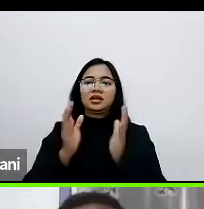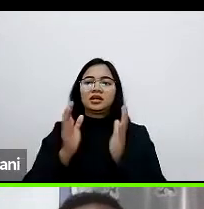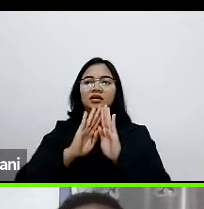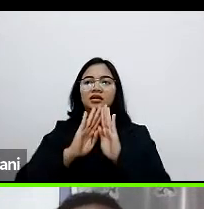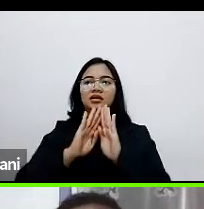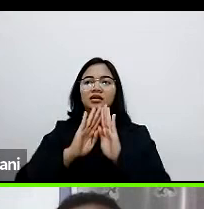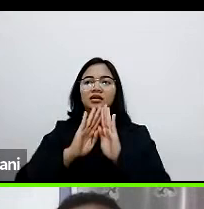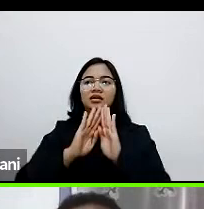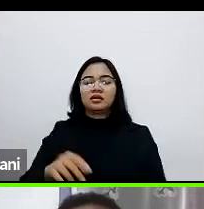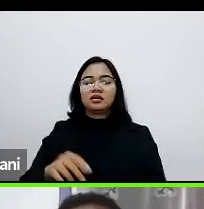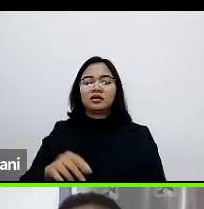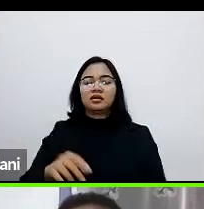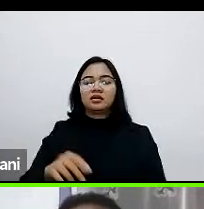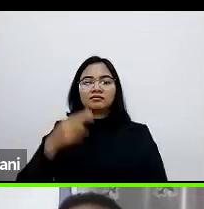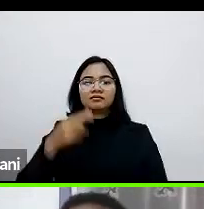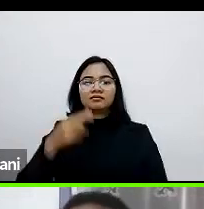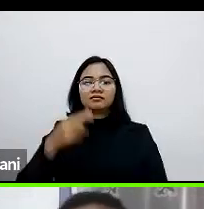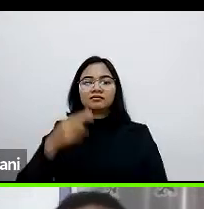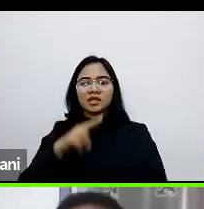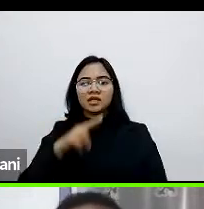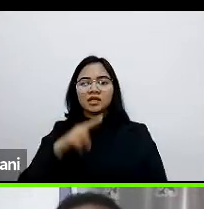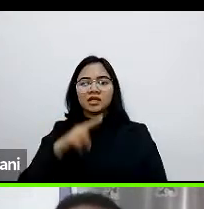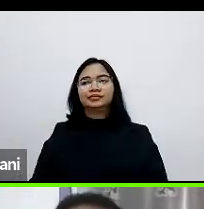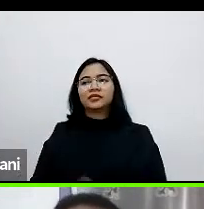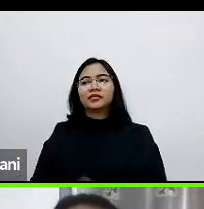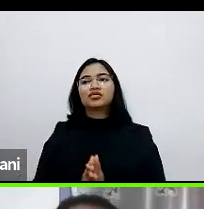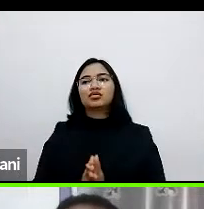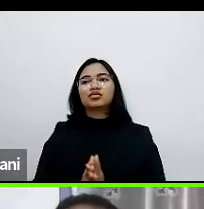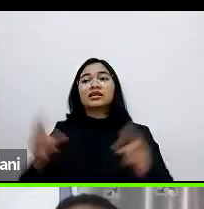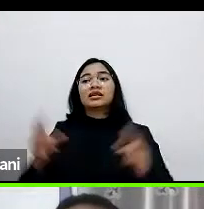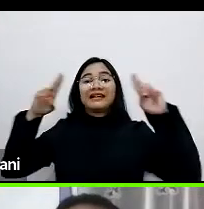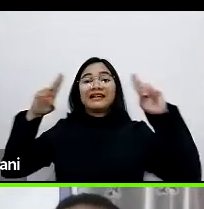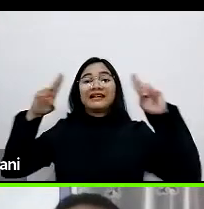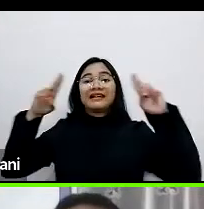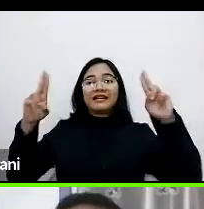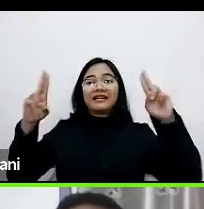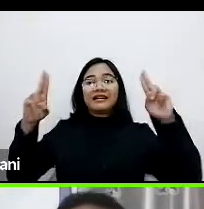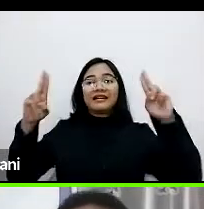mengakui bahwa dan juga dirayakan di dalam ritual-ritual,